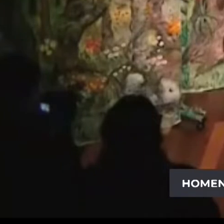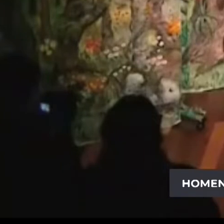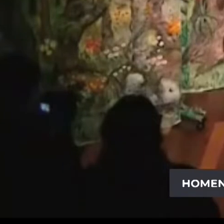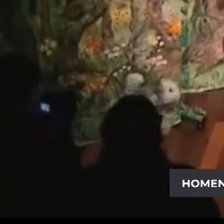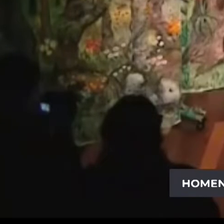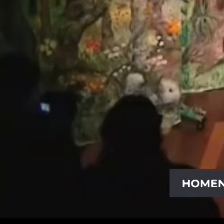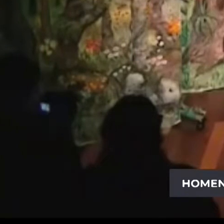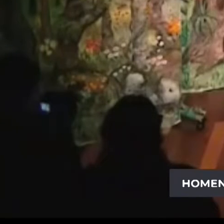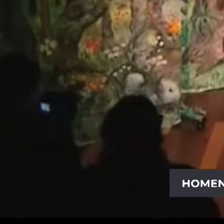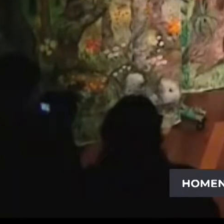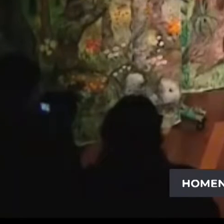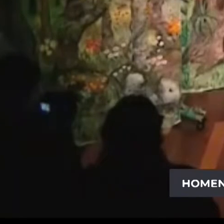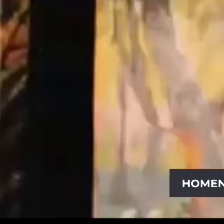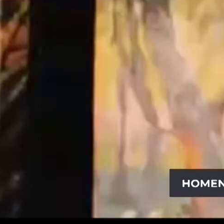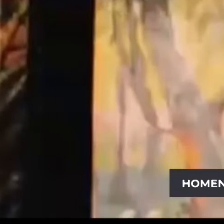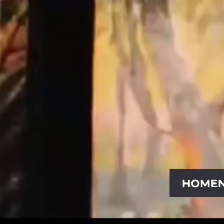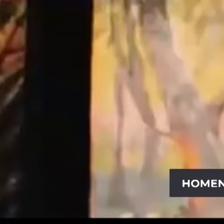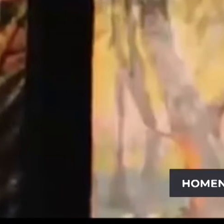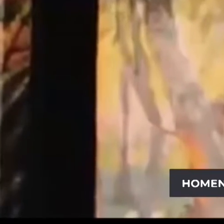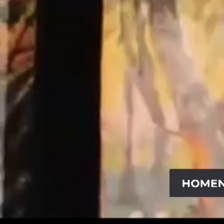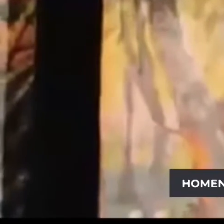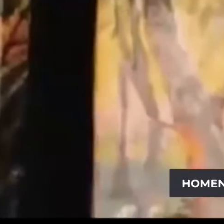vegetariano. Oh,